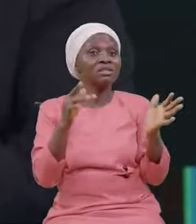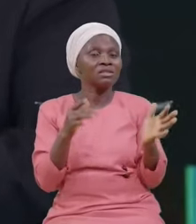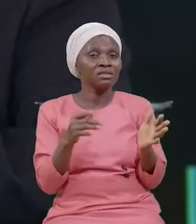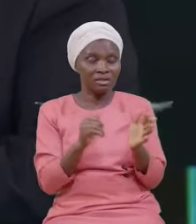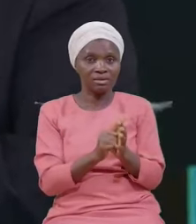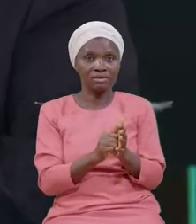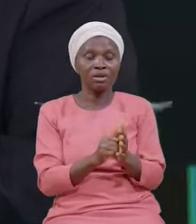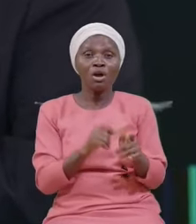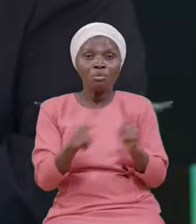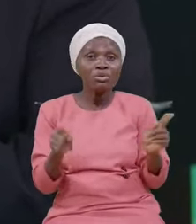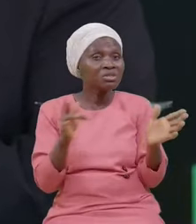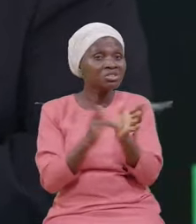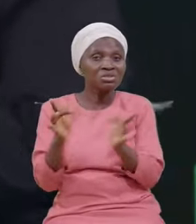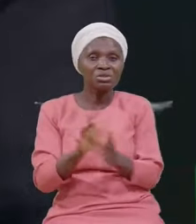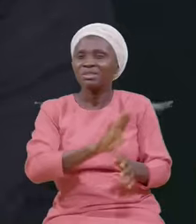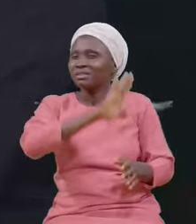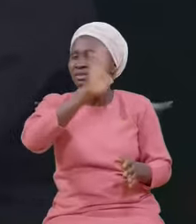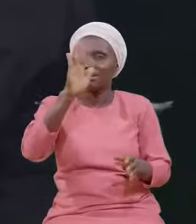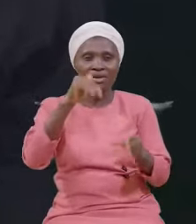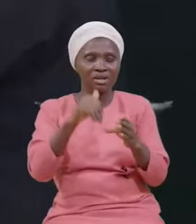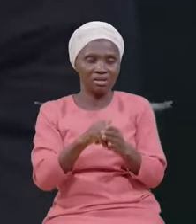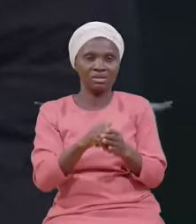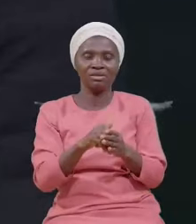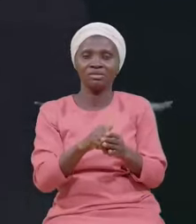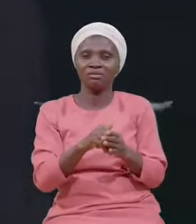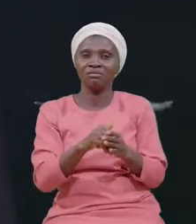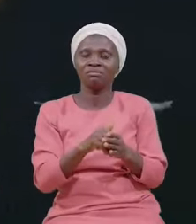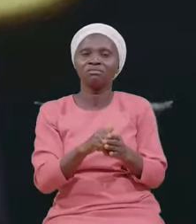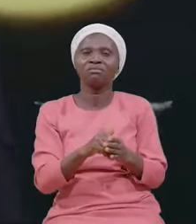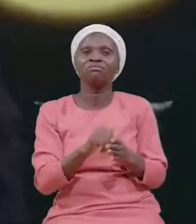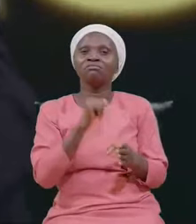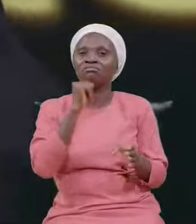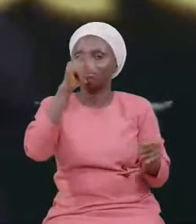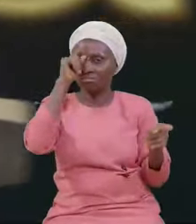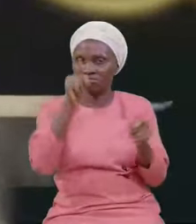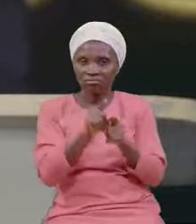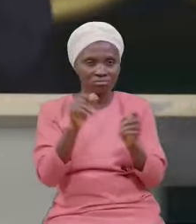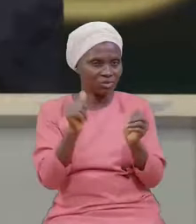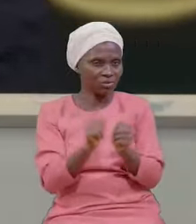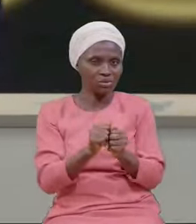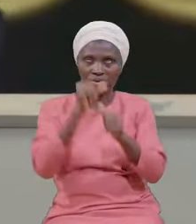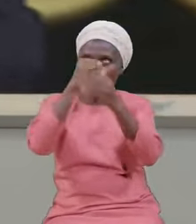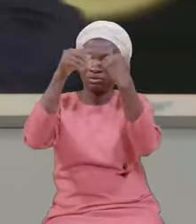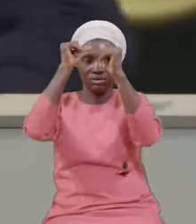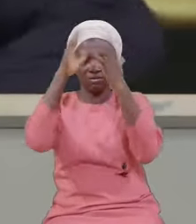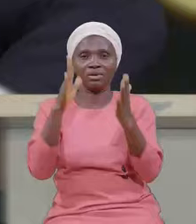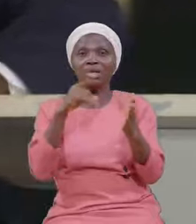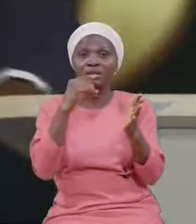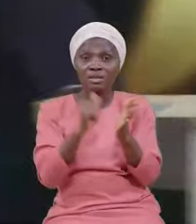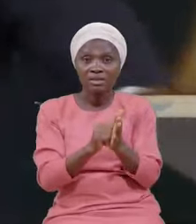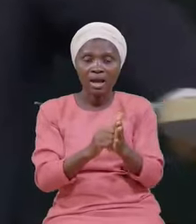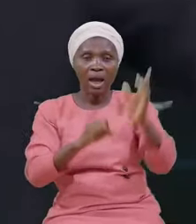n'est jamais en désaccord avec le Père céleste. Moi et mon Père, nous sommes un.